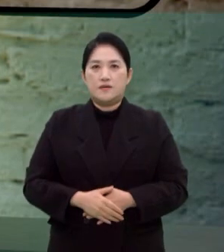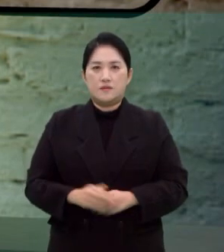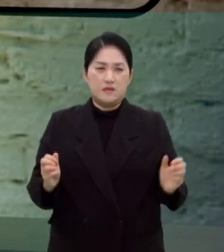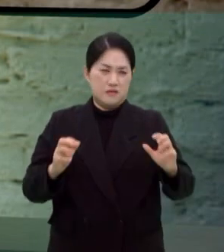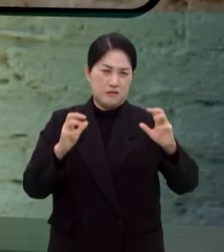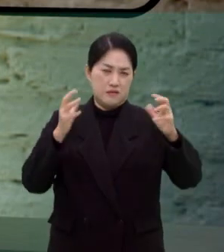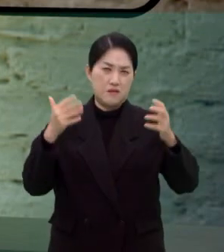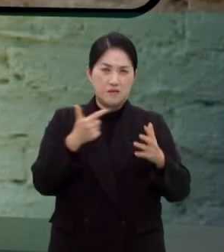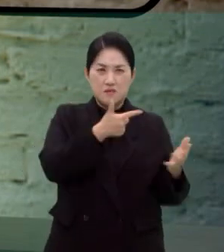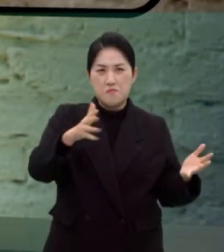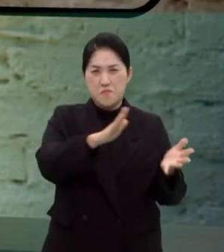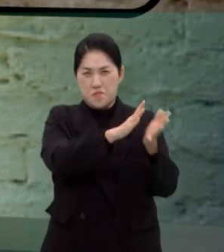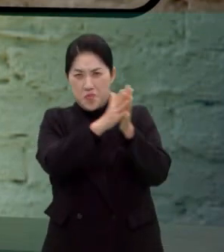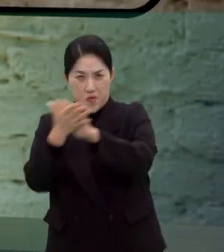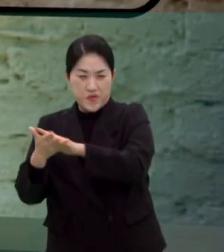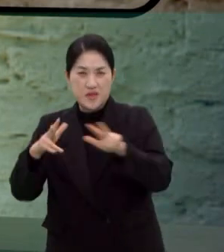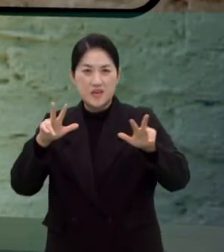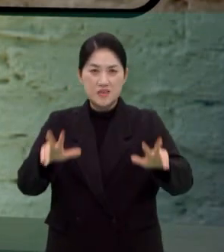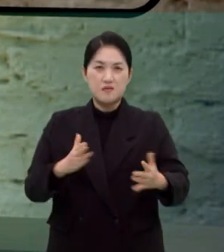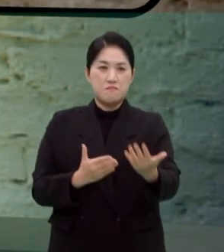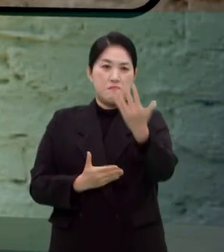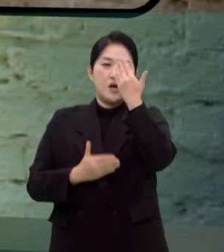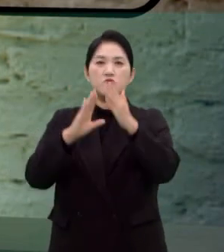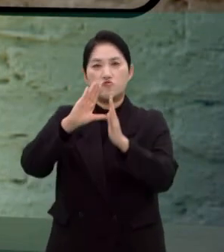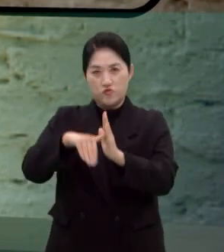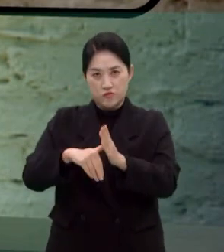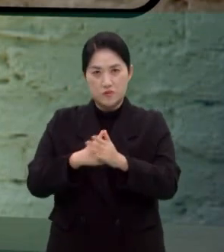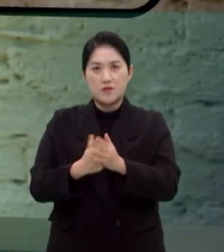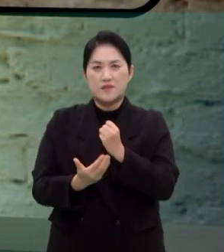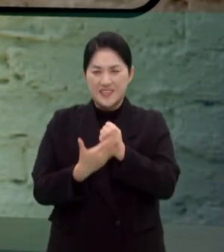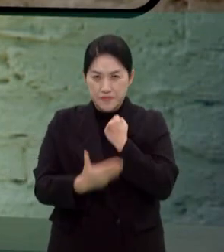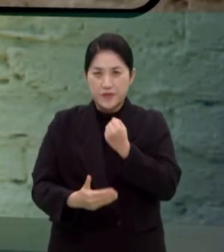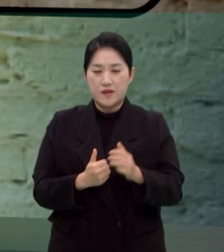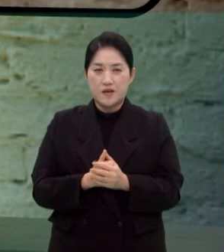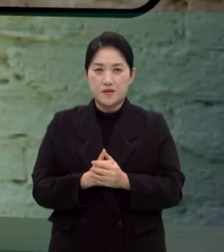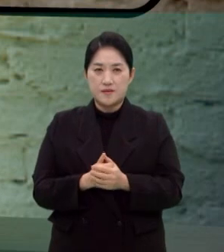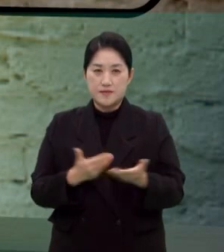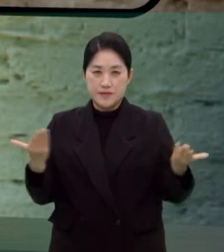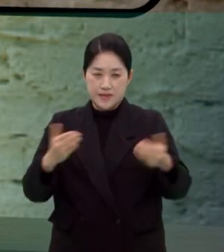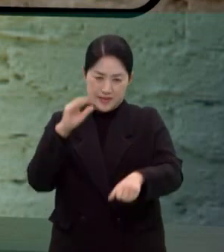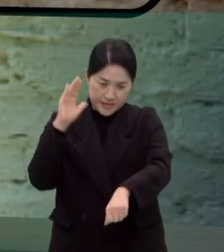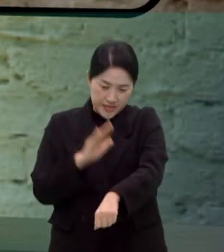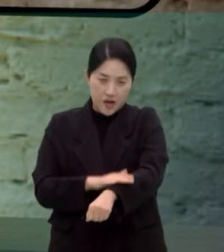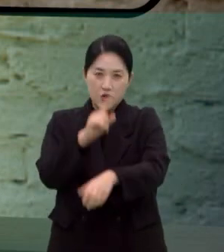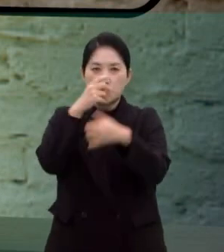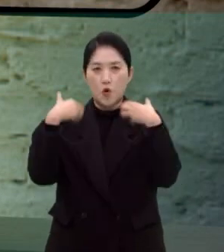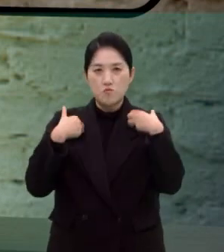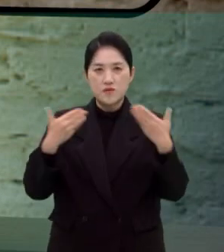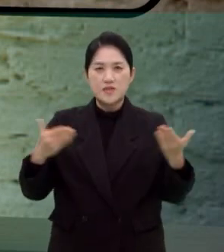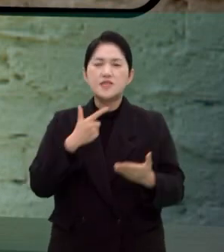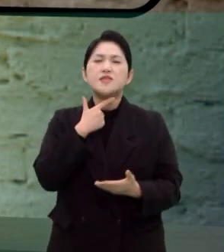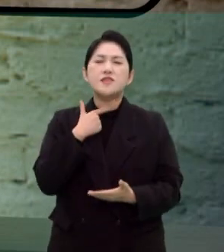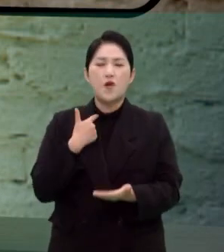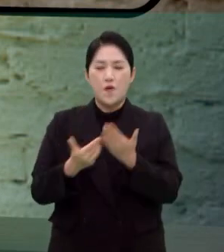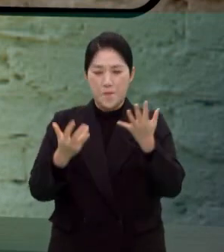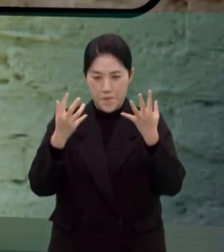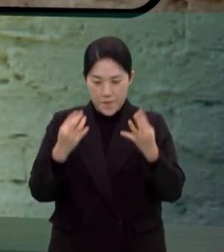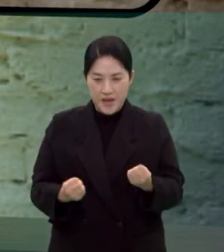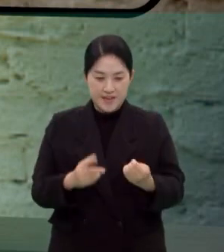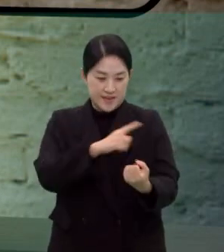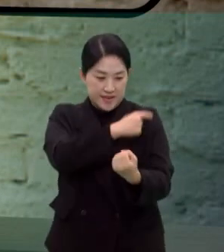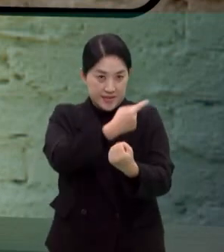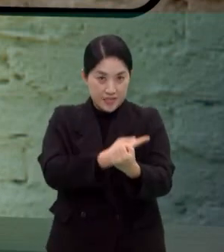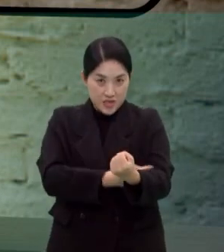세계적 대전환의 시기가 도래한 지금, 무엇보다 일 잘하는 정부, 충분히 일해본 경험과